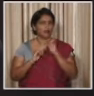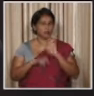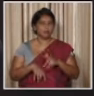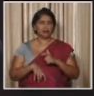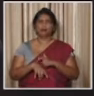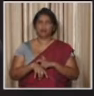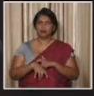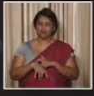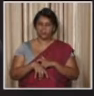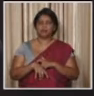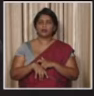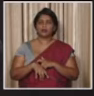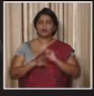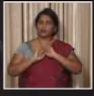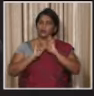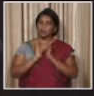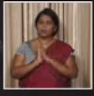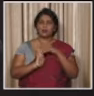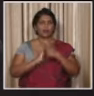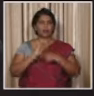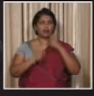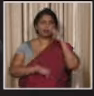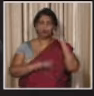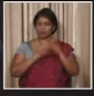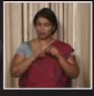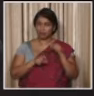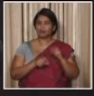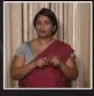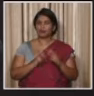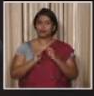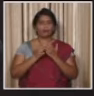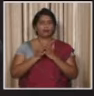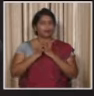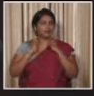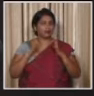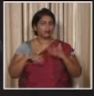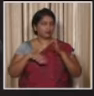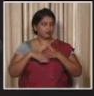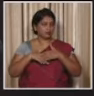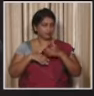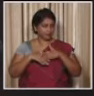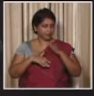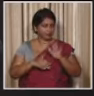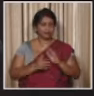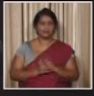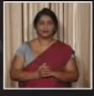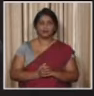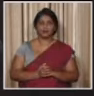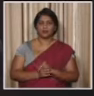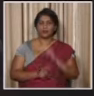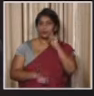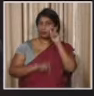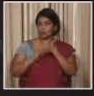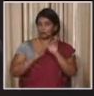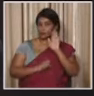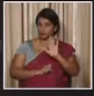අතර සමස්ත රටවැසියා අර්බුද රසකට මුහුණ දී ඇත ජනතාව